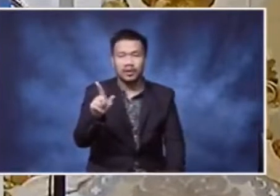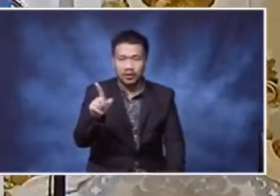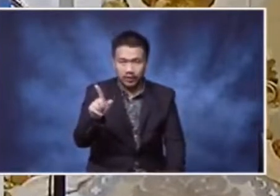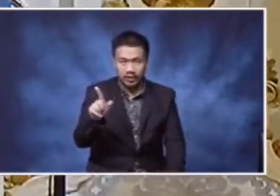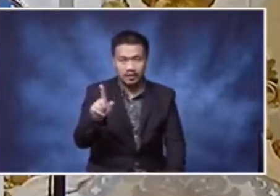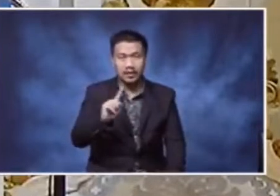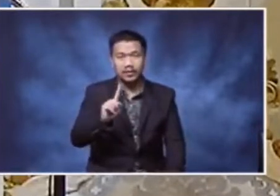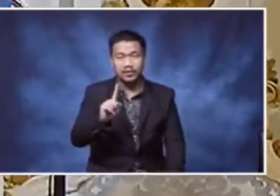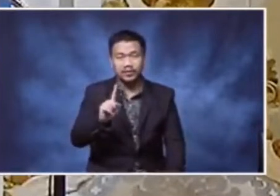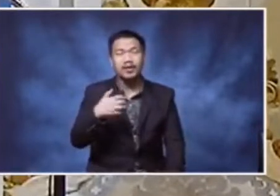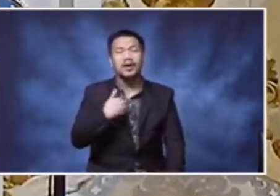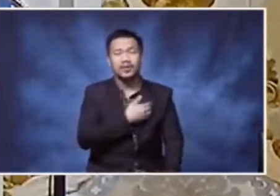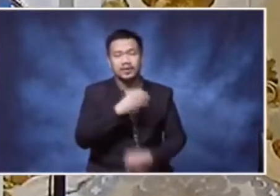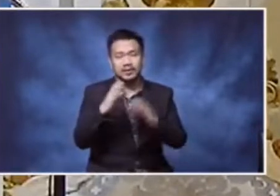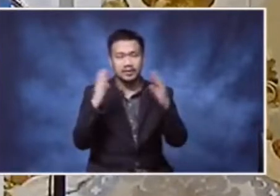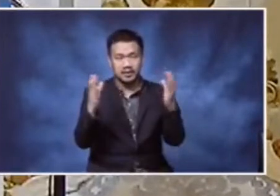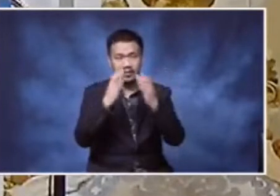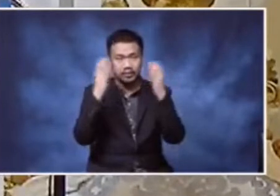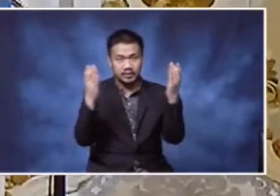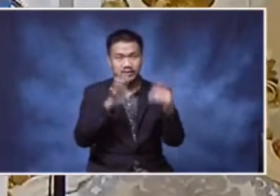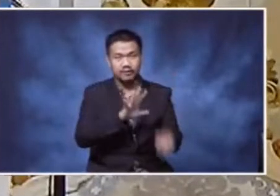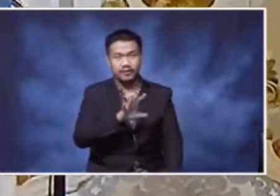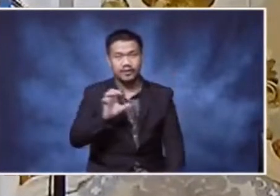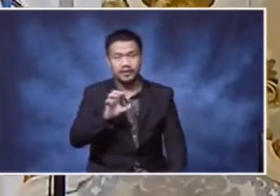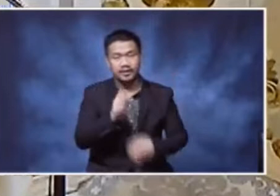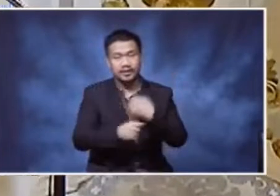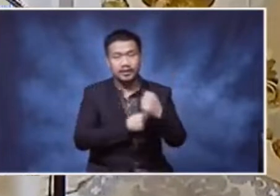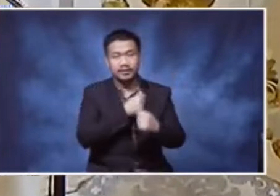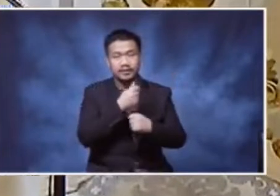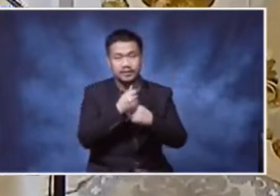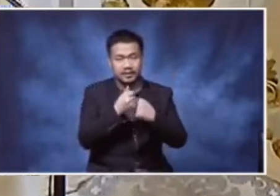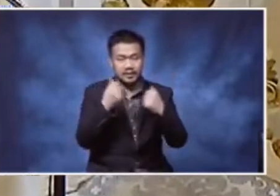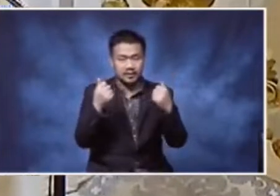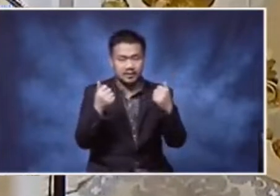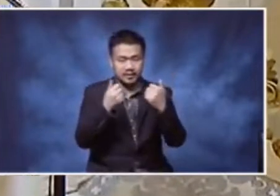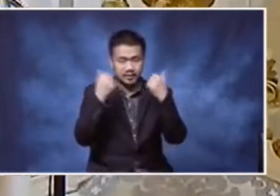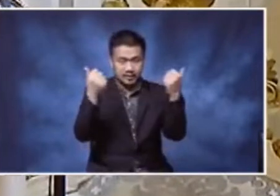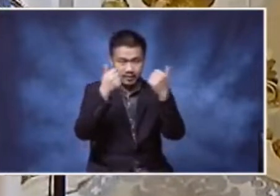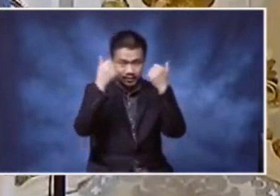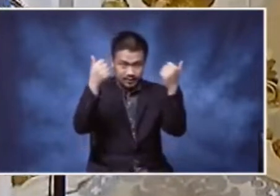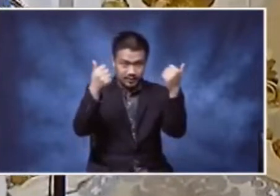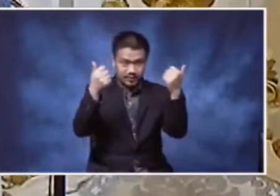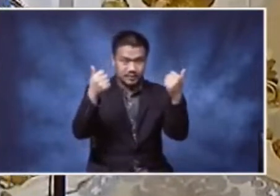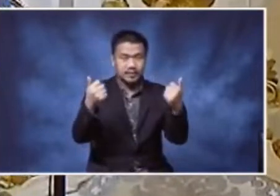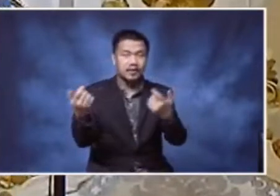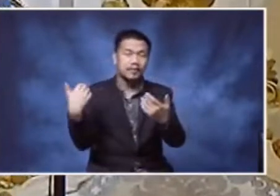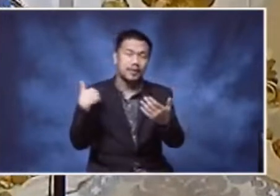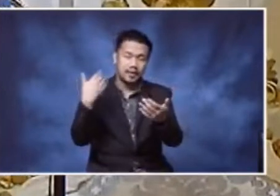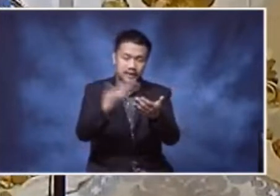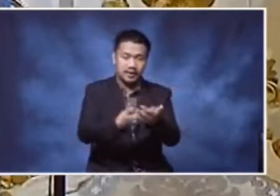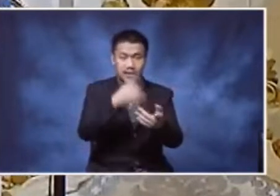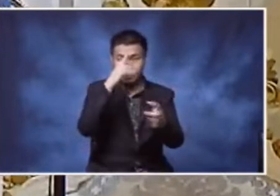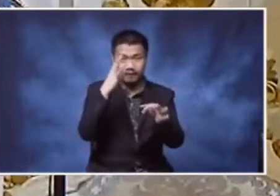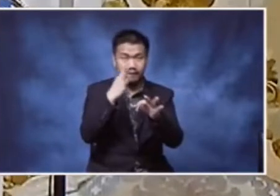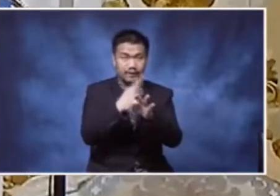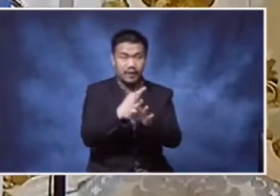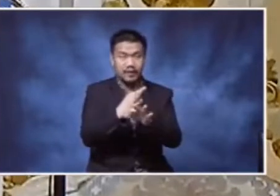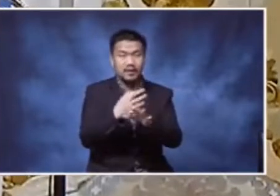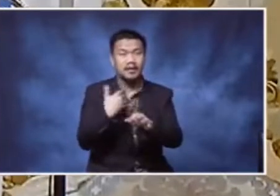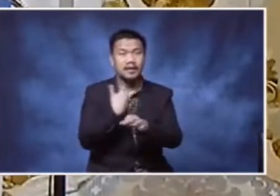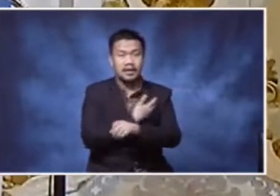yung pagdiriwang natin ng 500th anniversary ng pagdating ng pananampalataya sa